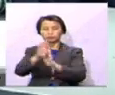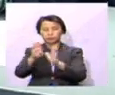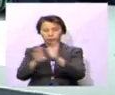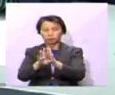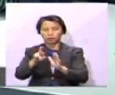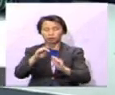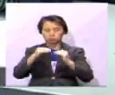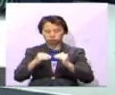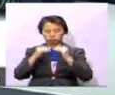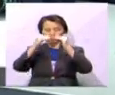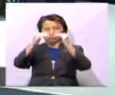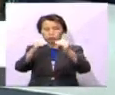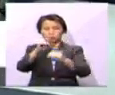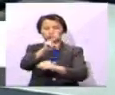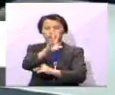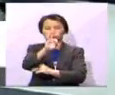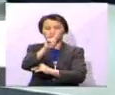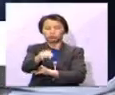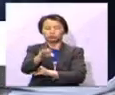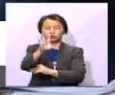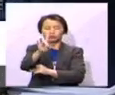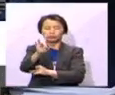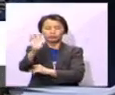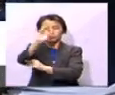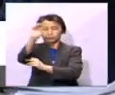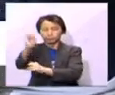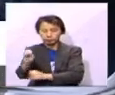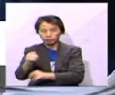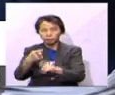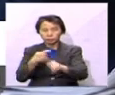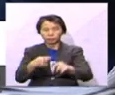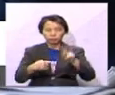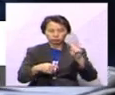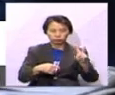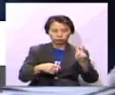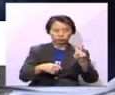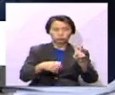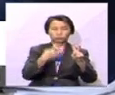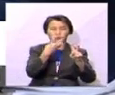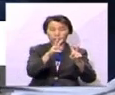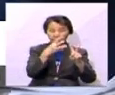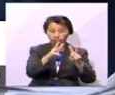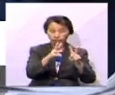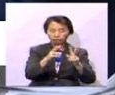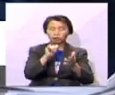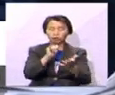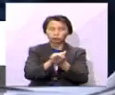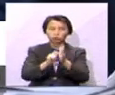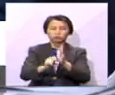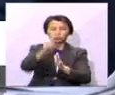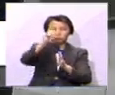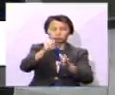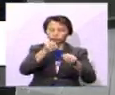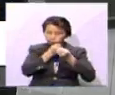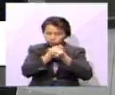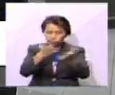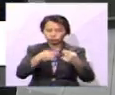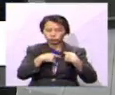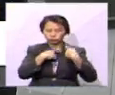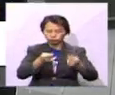RM48.13 bilion, meningkat 29.8% daripada 2016. Ia kadar tertinggi pernah diumumkan